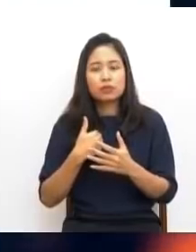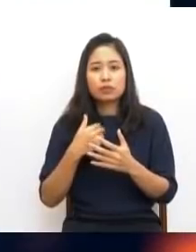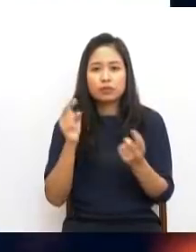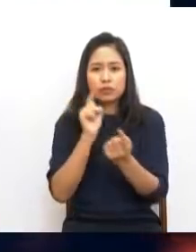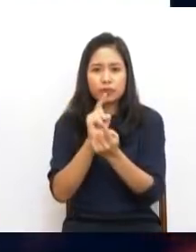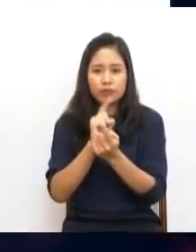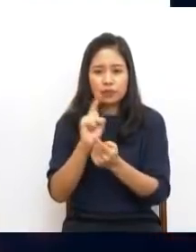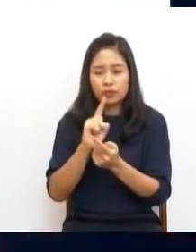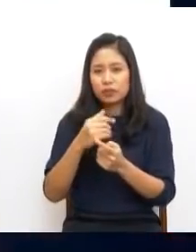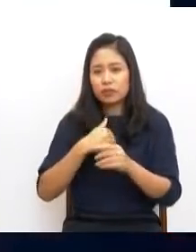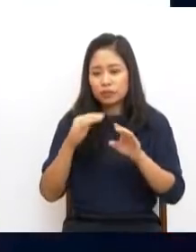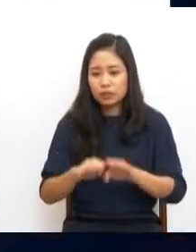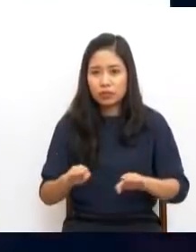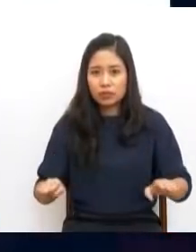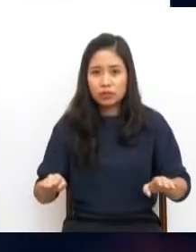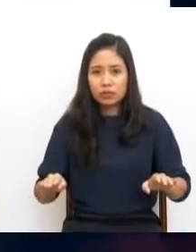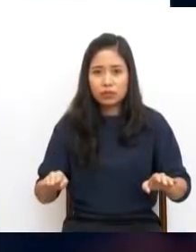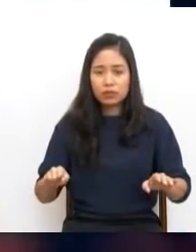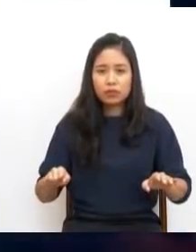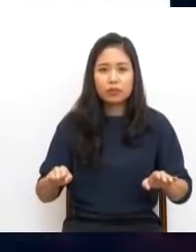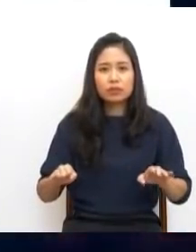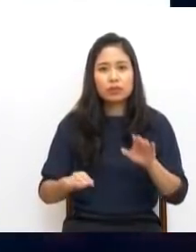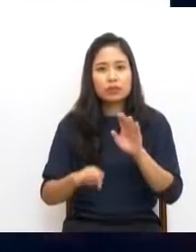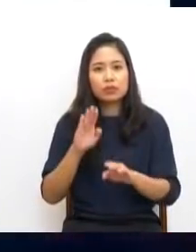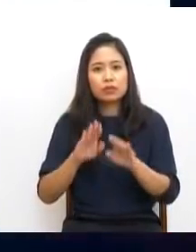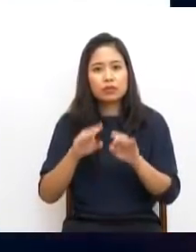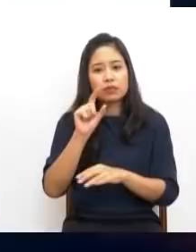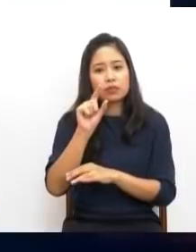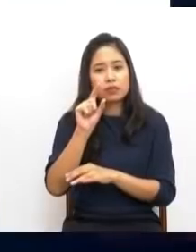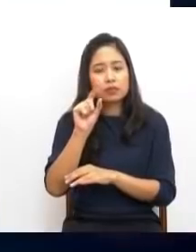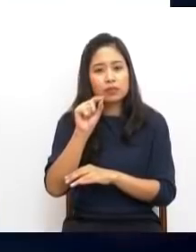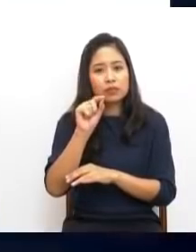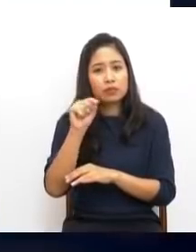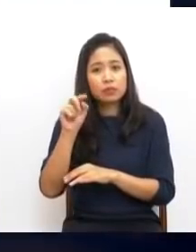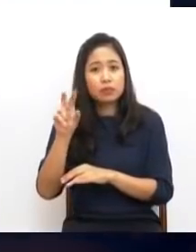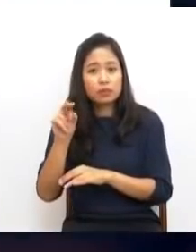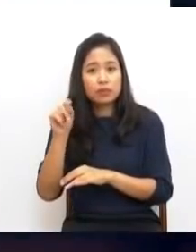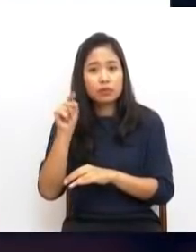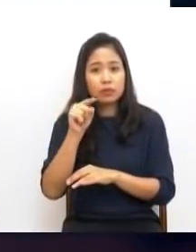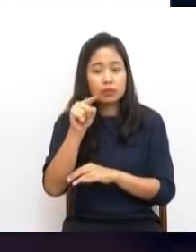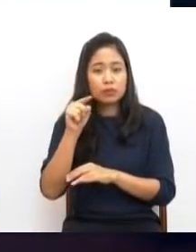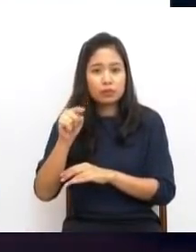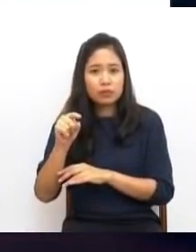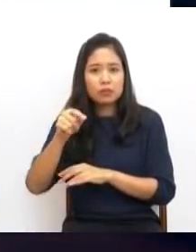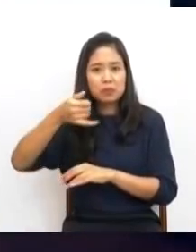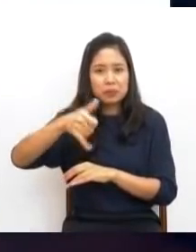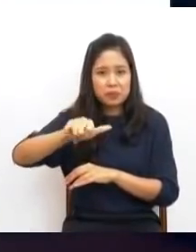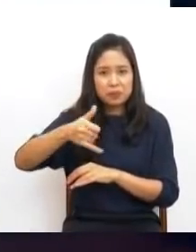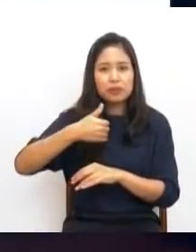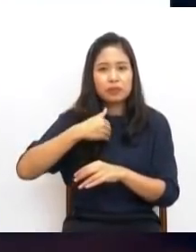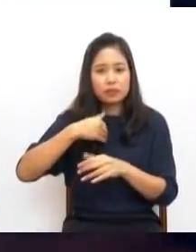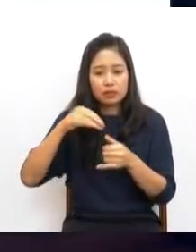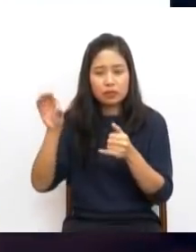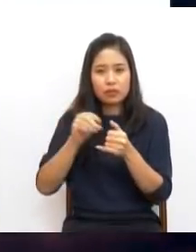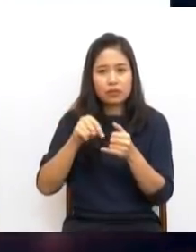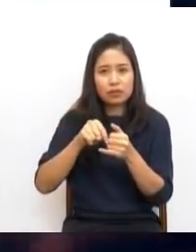คะมีเด็กนะคะที่อายุน้อยกว่า5ปีประมาณร้อยละ20-30นะคะที่อาจจะเชื้อเนี่ยมันล